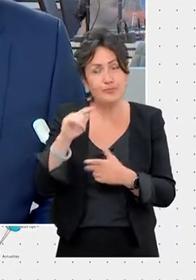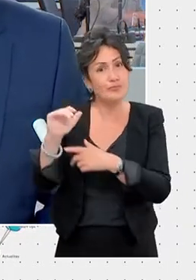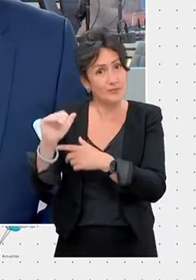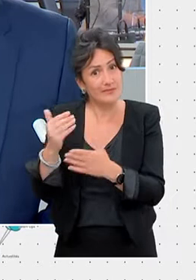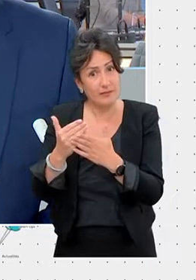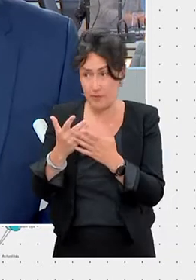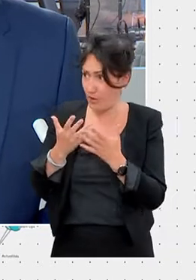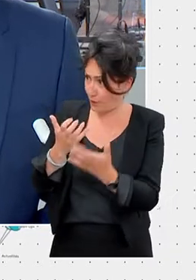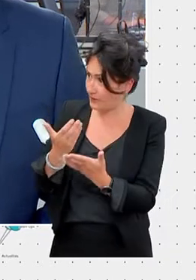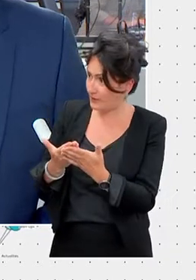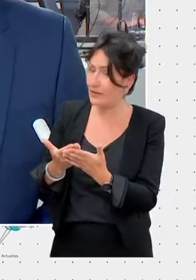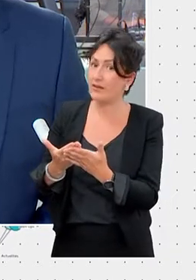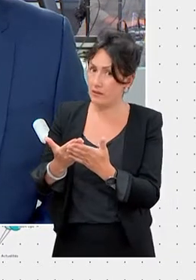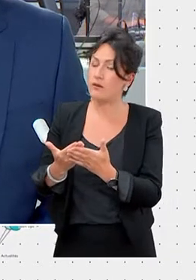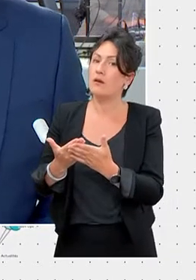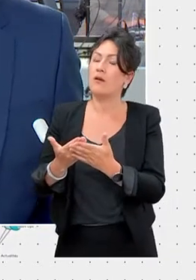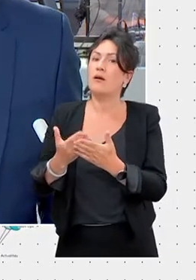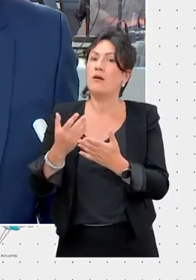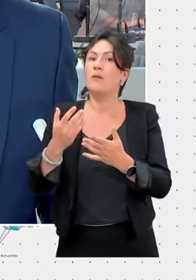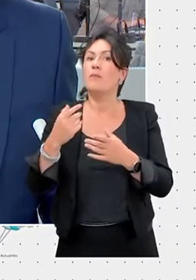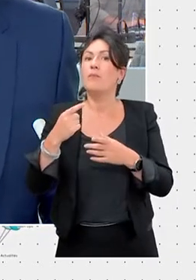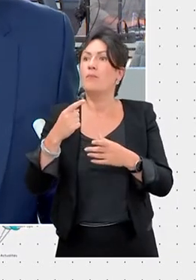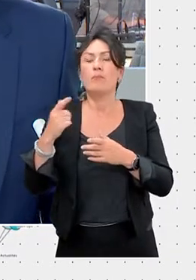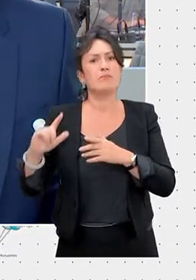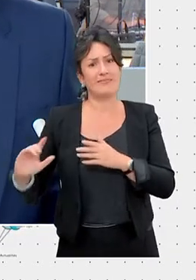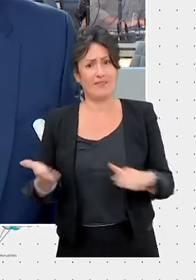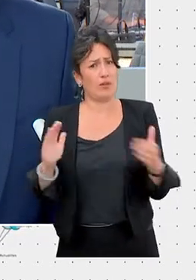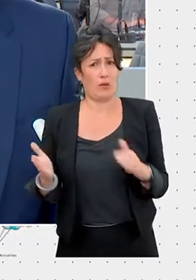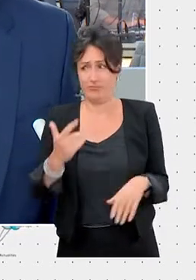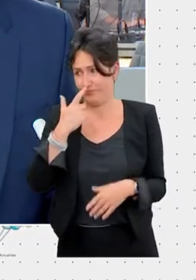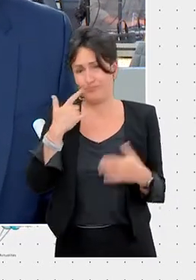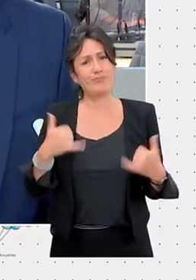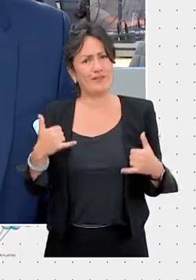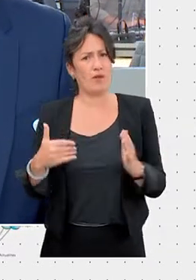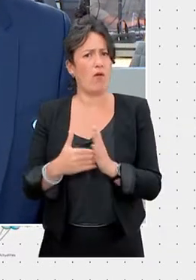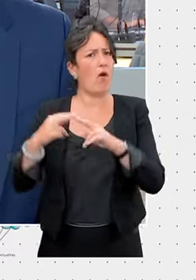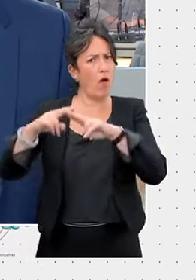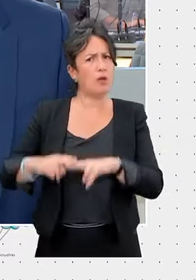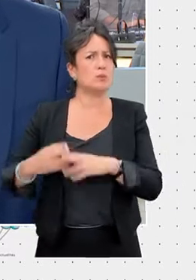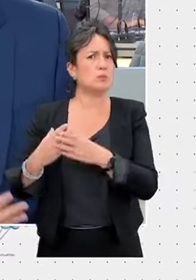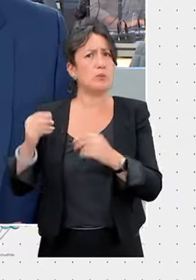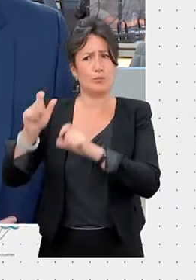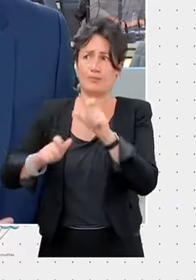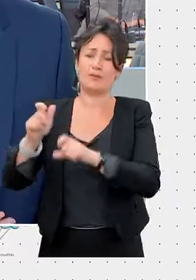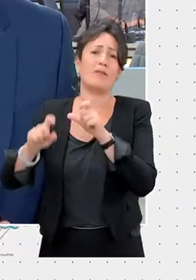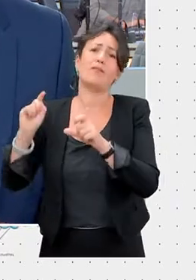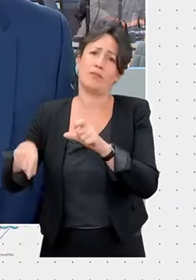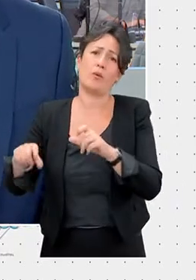présenter au Sénat, les évacuations finalement ne sont pas terminées. Il y a du monde qui reste encore et qui doit